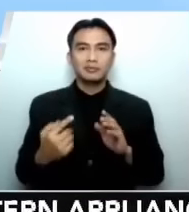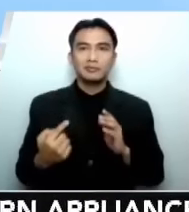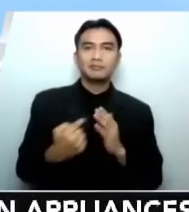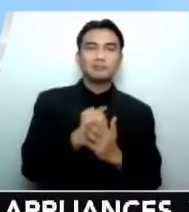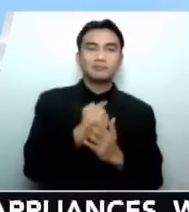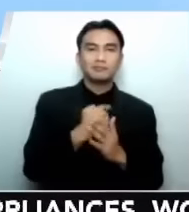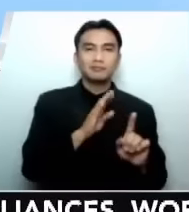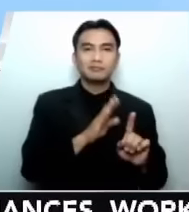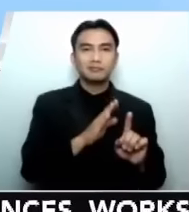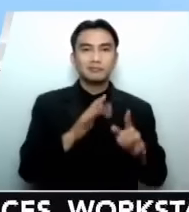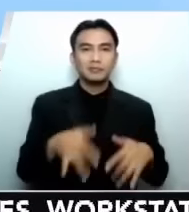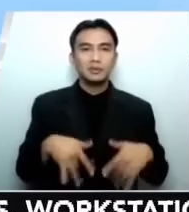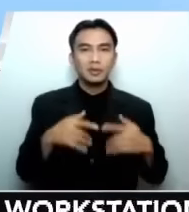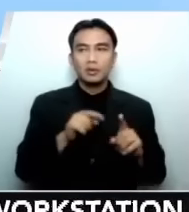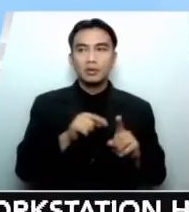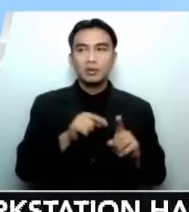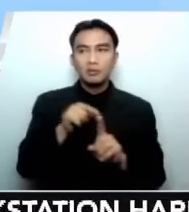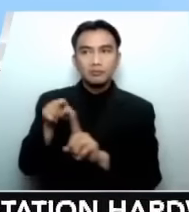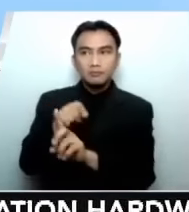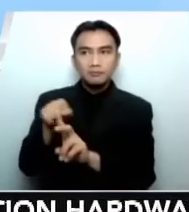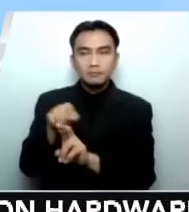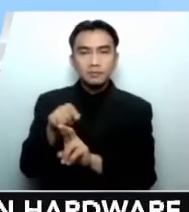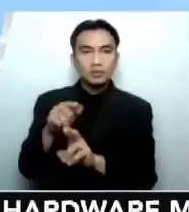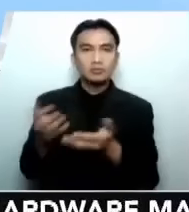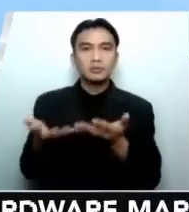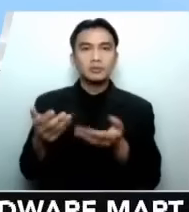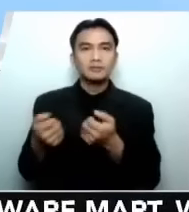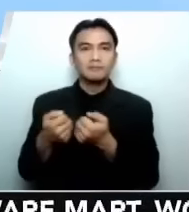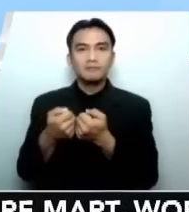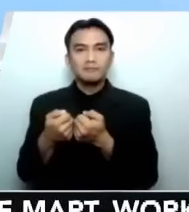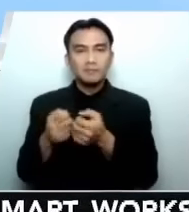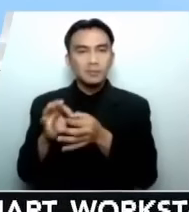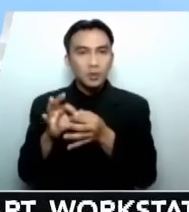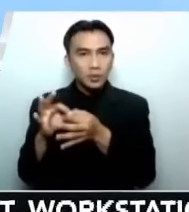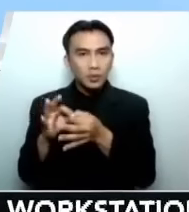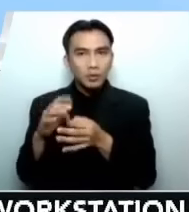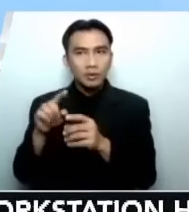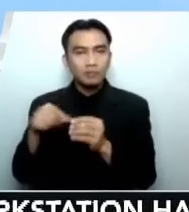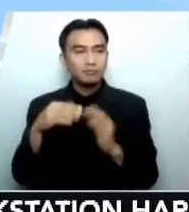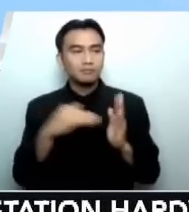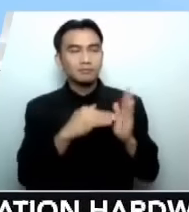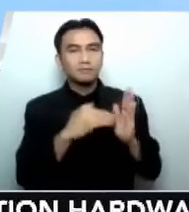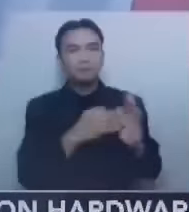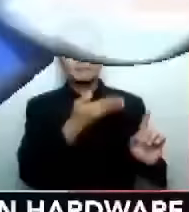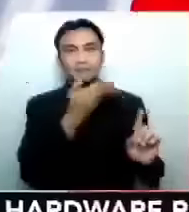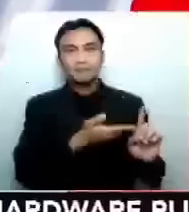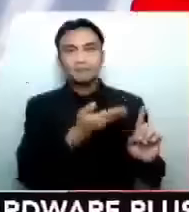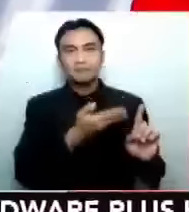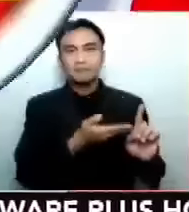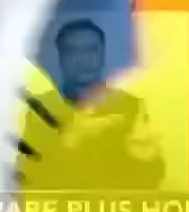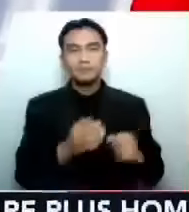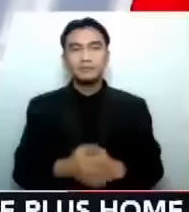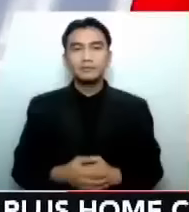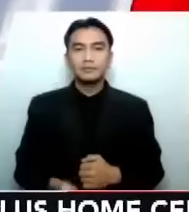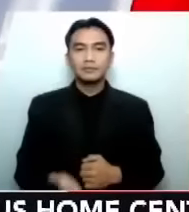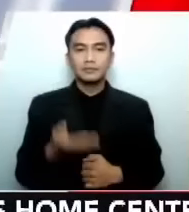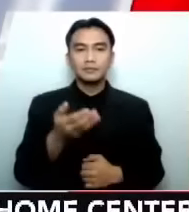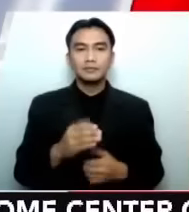Marcos ng pakikipagsabuatan sa Amerika laban sa kanya. May report si Salima Refran.